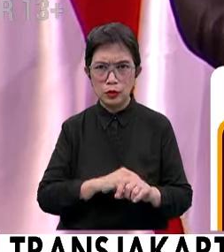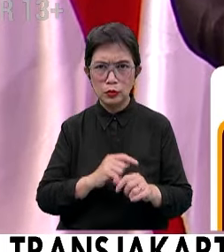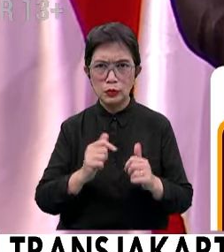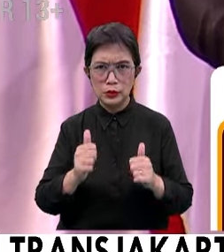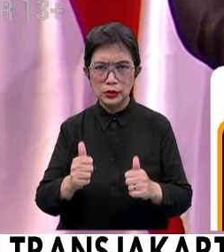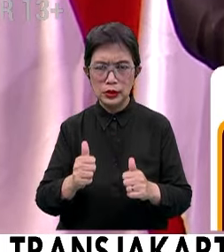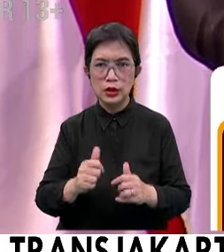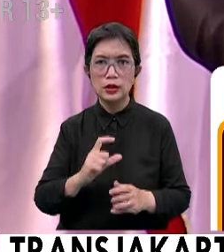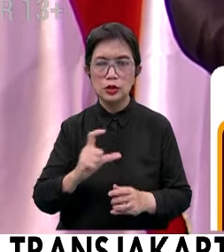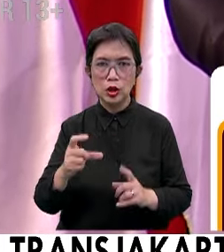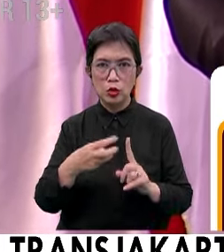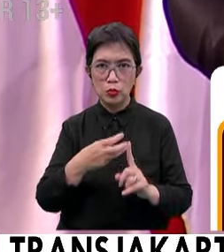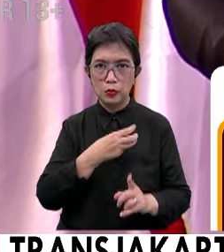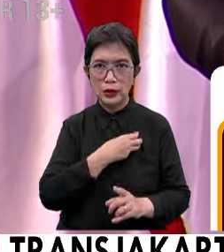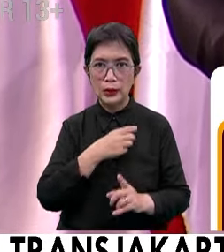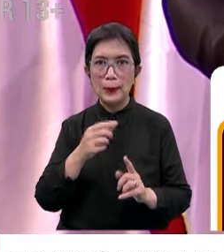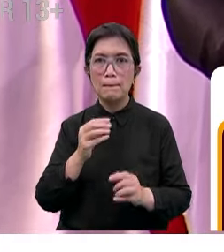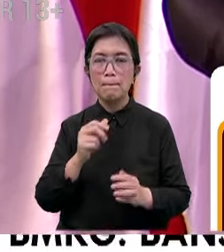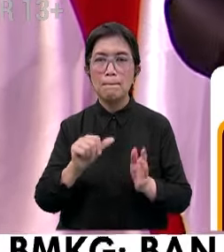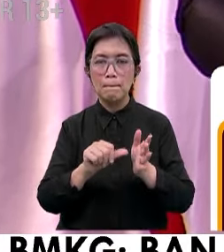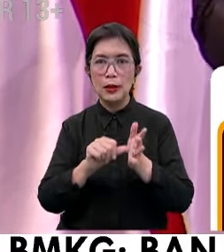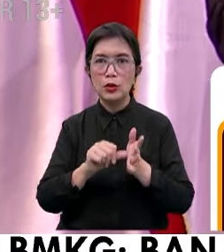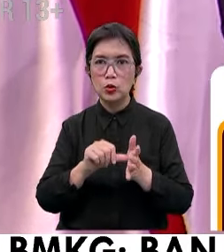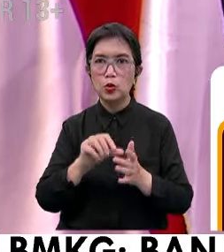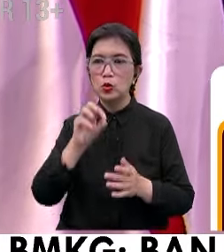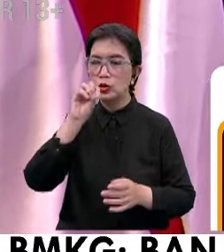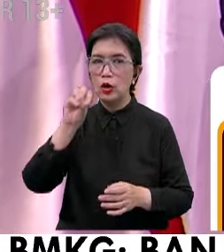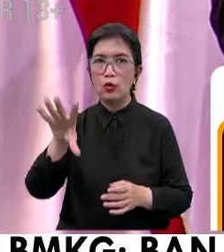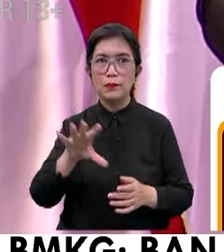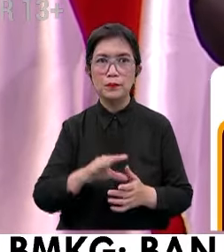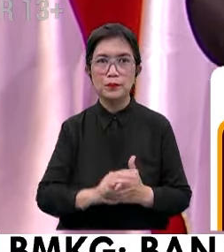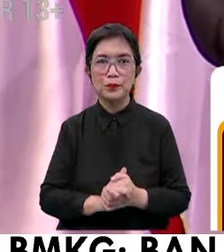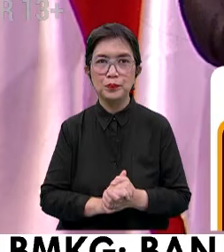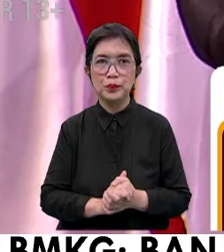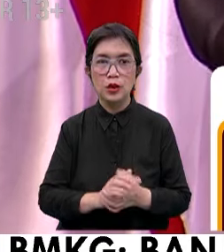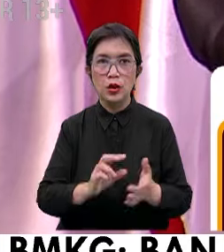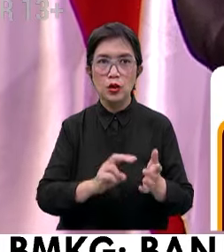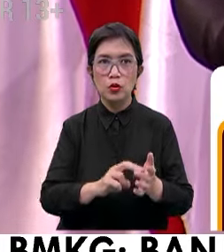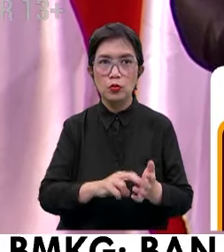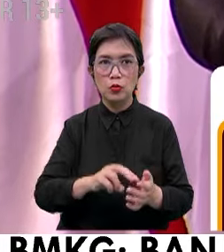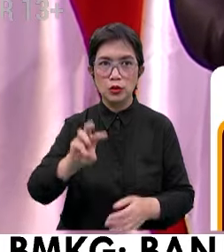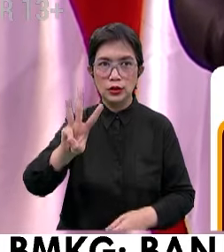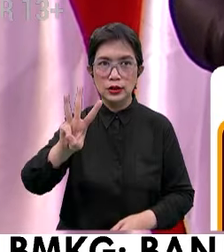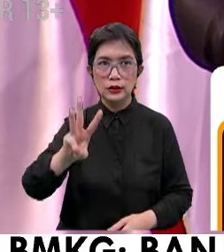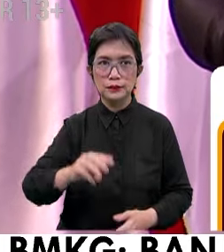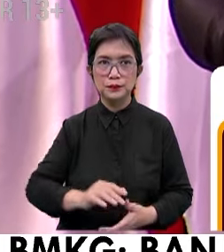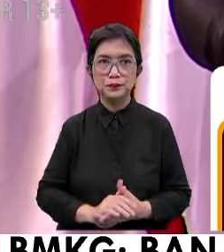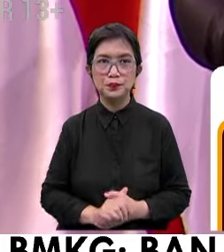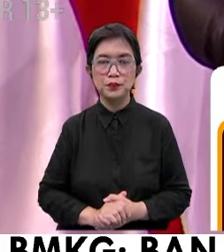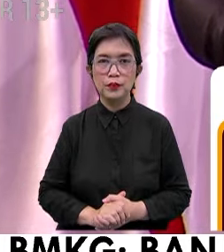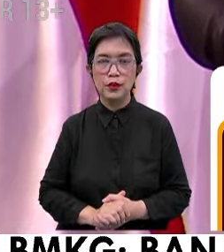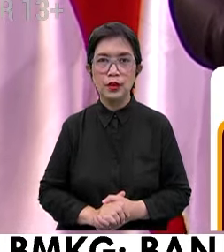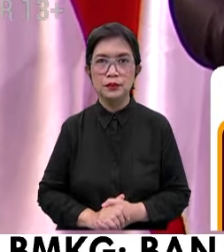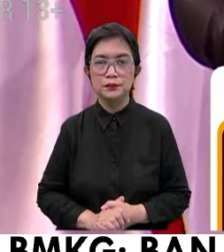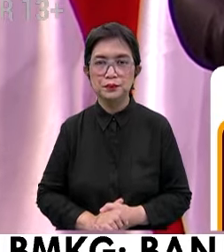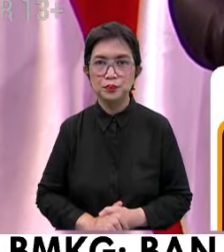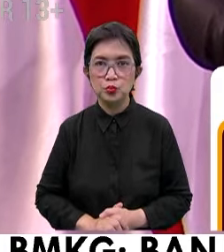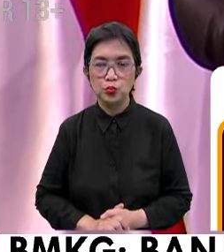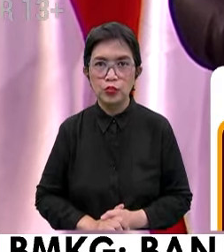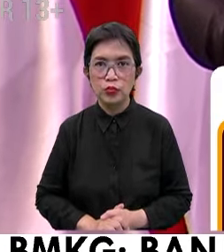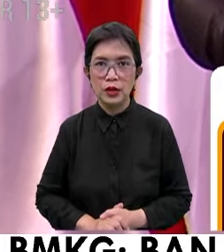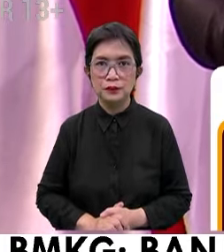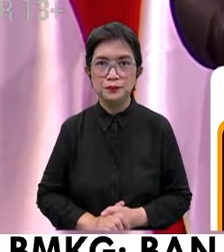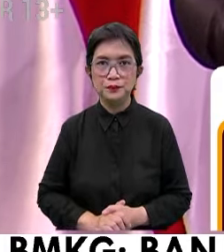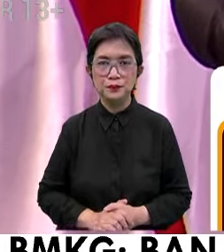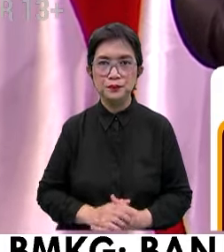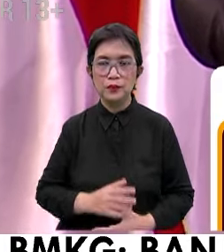Kita akan mulai dengan calon wakil bupati nomor urut 3. Bapak bersiap-siap dan kami persilahkan kepada panelis yang keempat yakni Bapak Jack